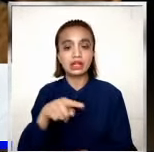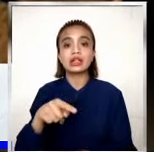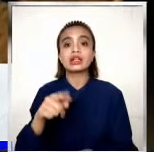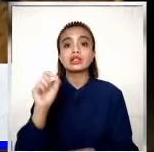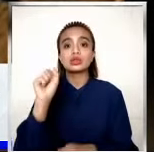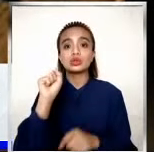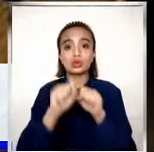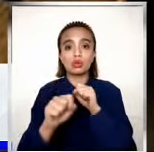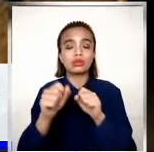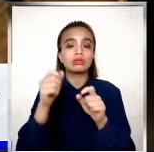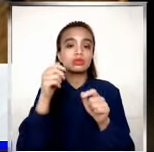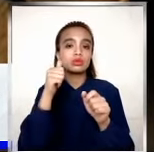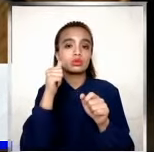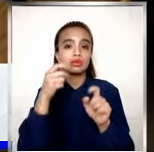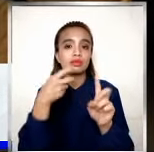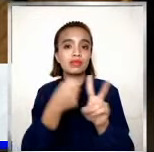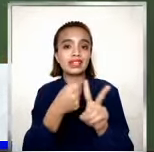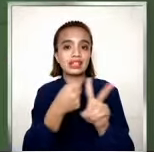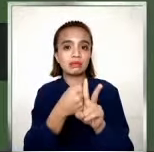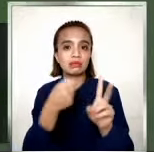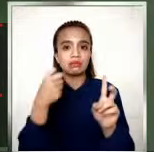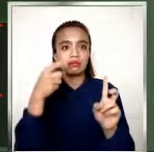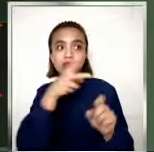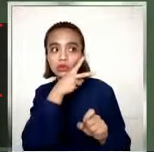opisina nito sa naturang lugar.